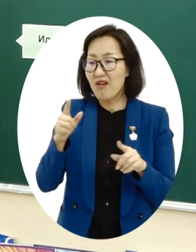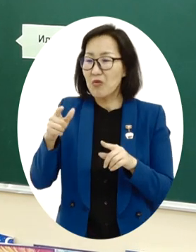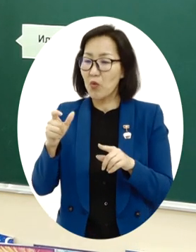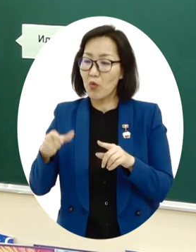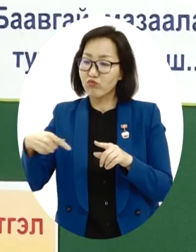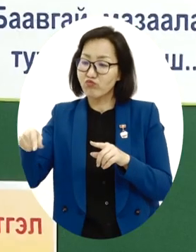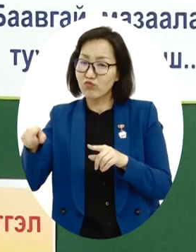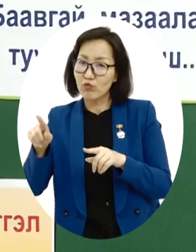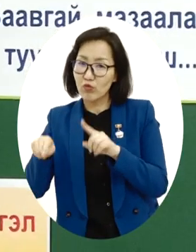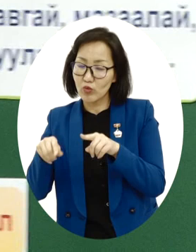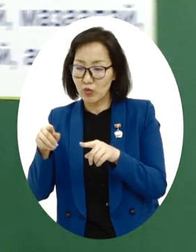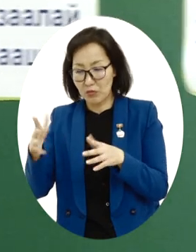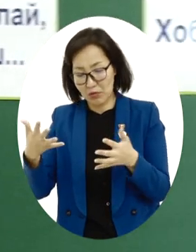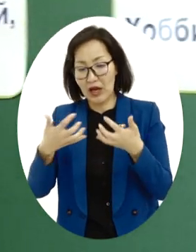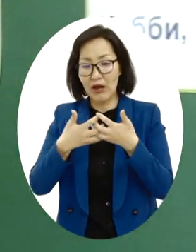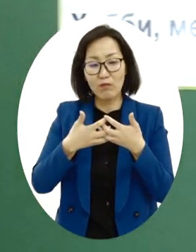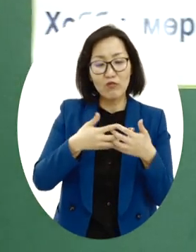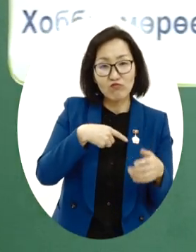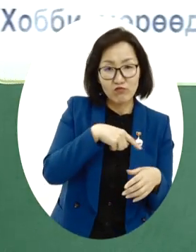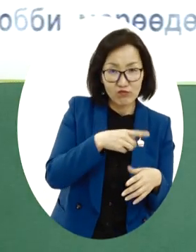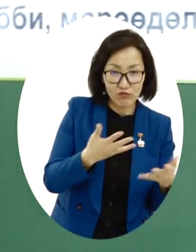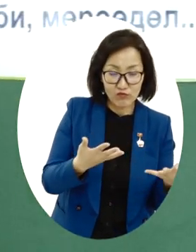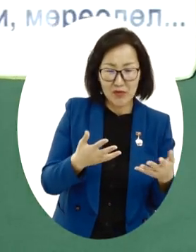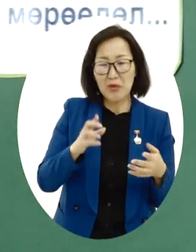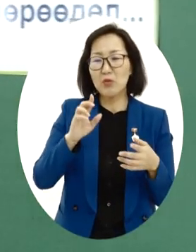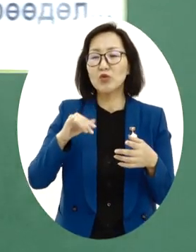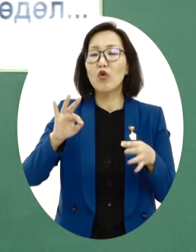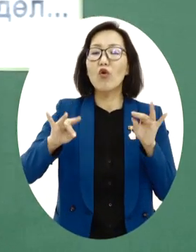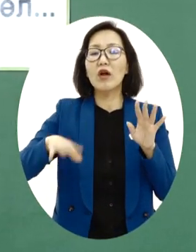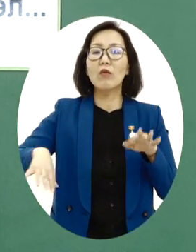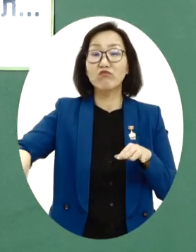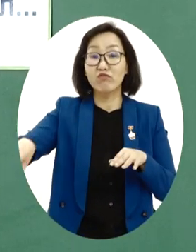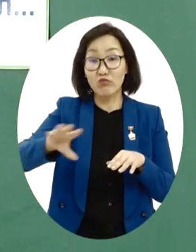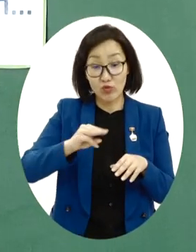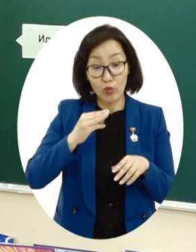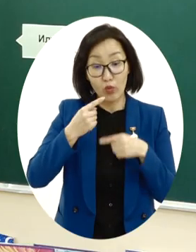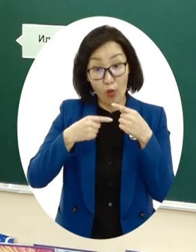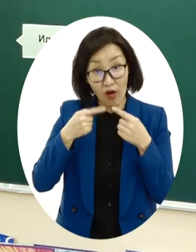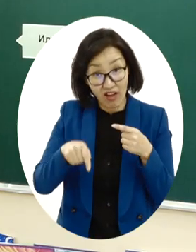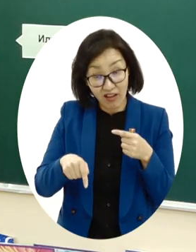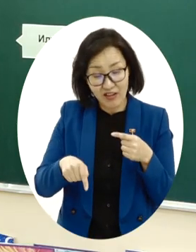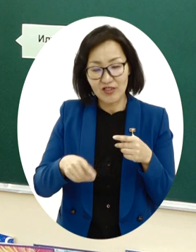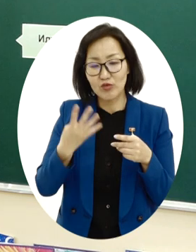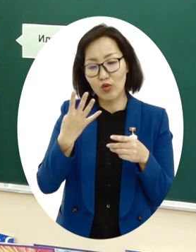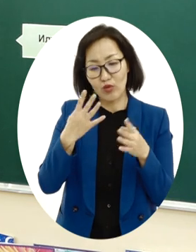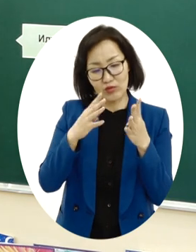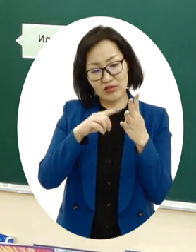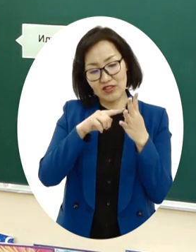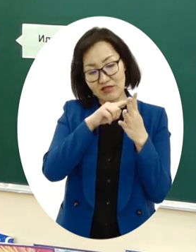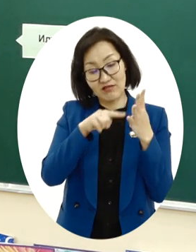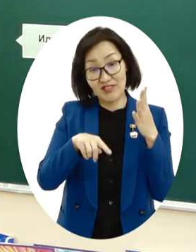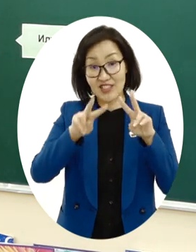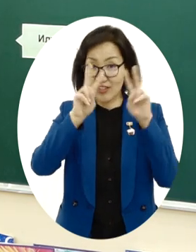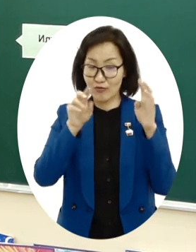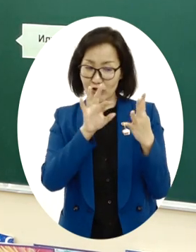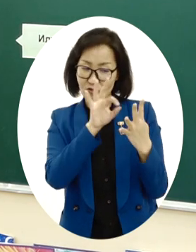хүний тухай, мөн амтны тухай, бусад зүйлийн тухай гэсэн эдгээр дөрвөн сэдвээс сонголтоо